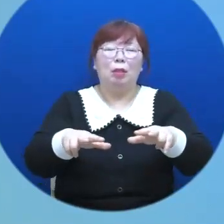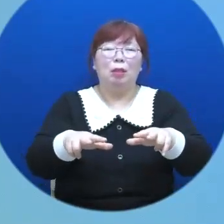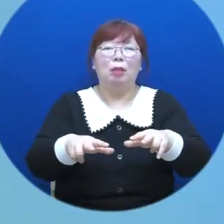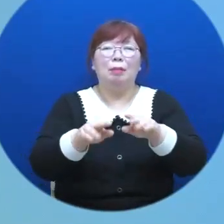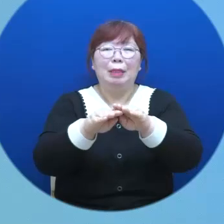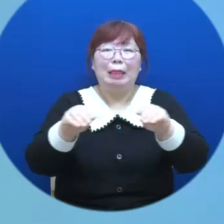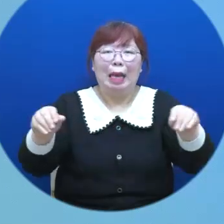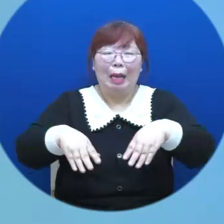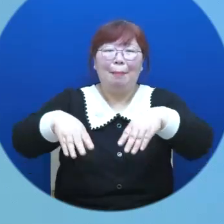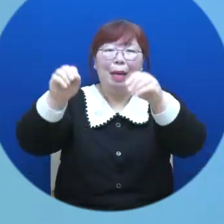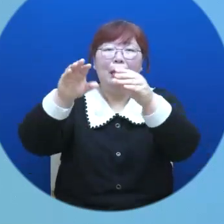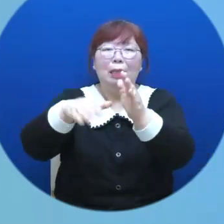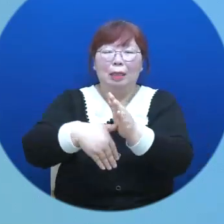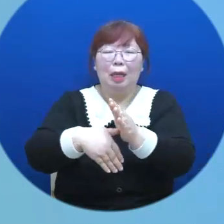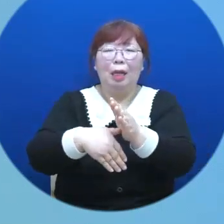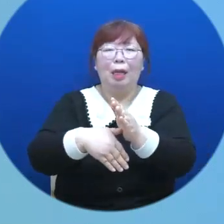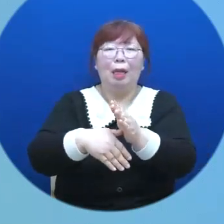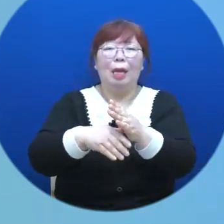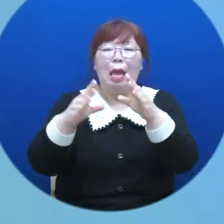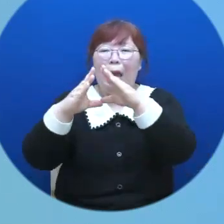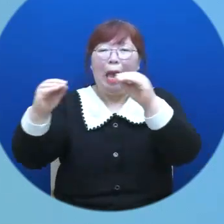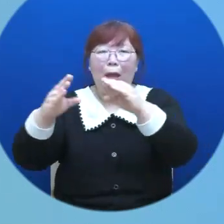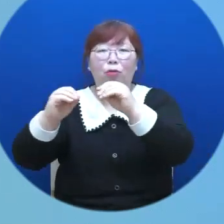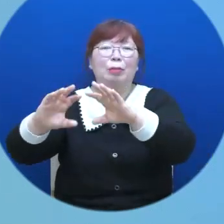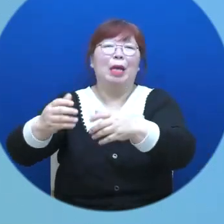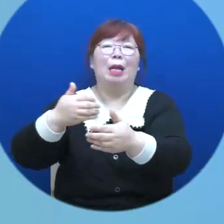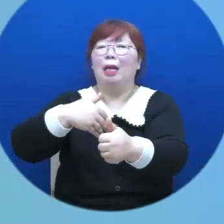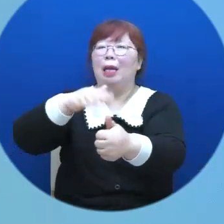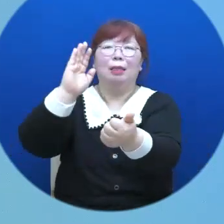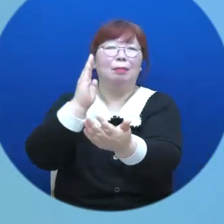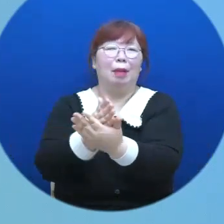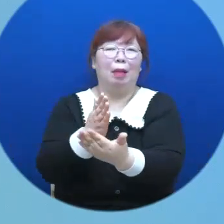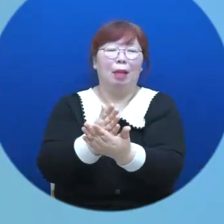땅에 유하라 직접 말씀하는 게 나와요.